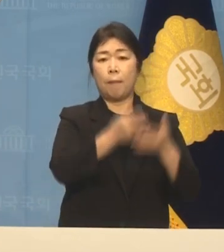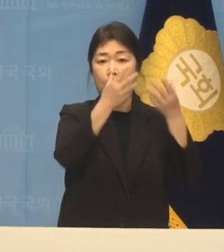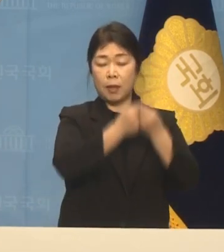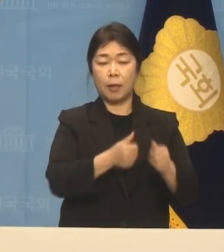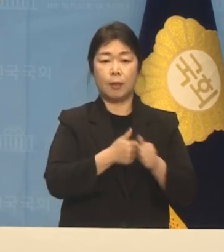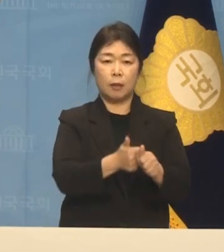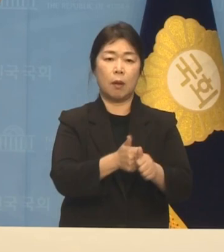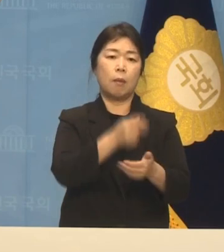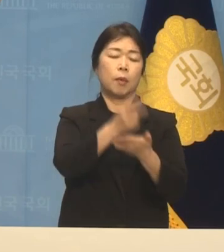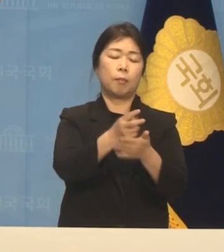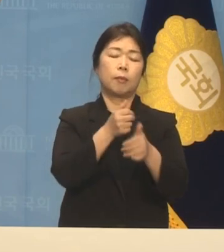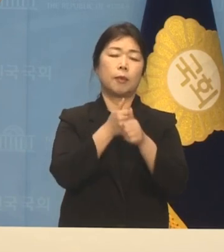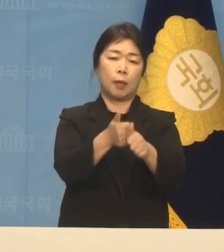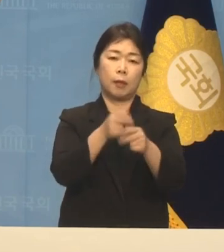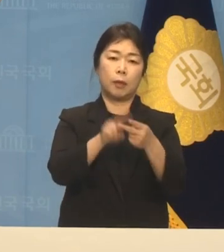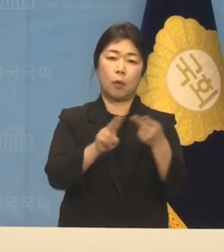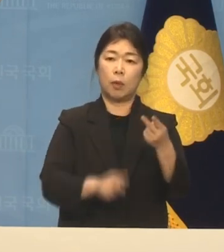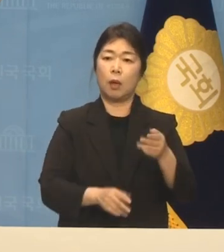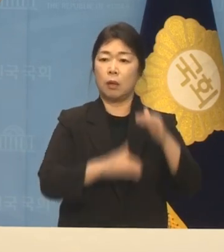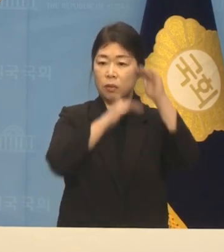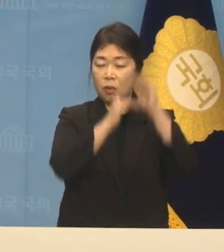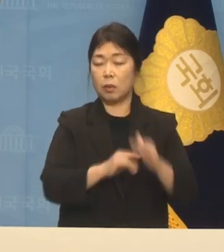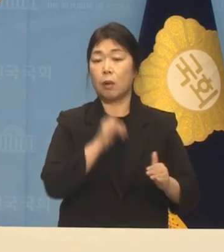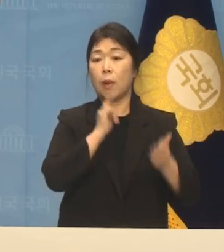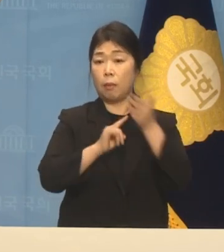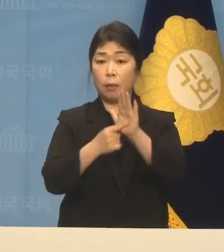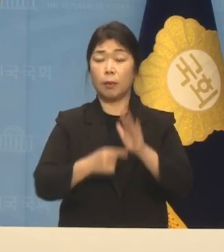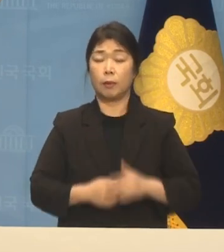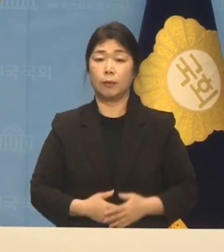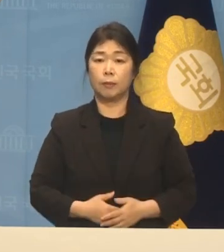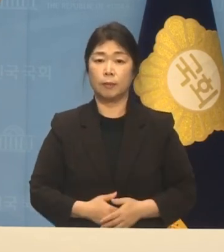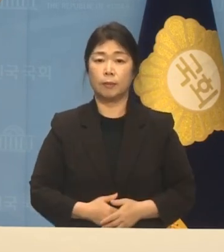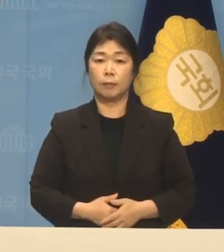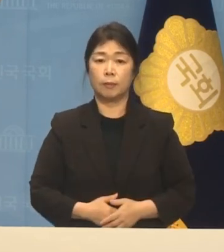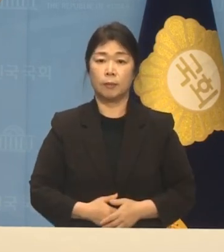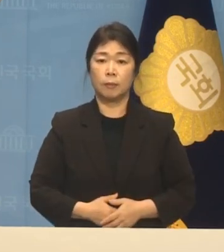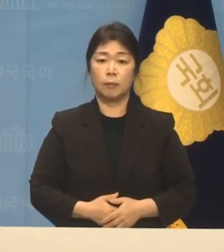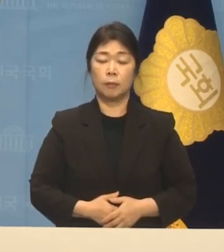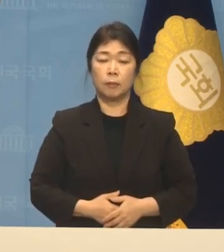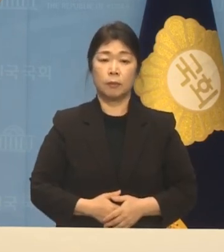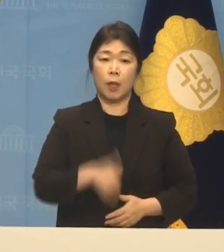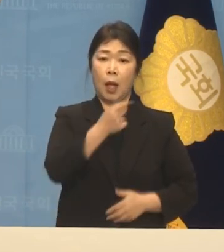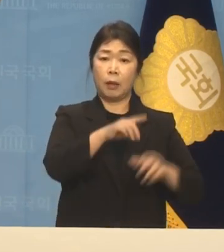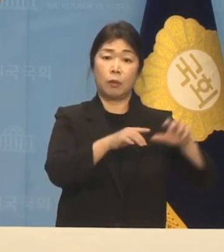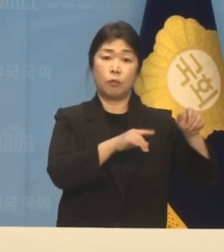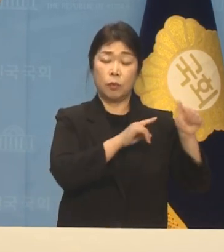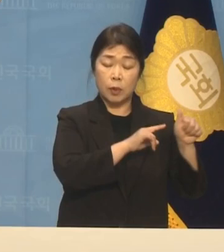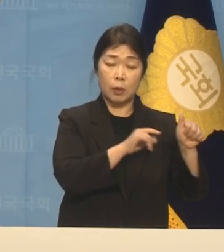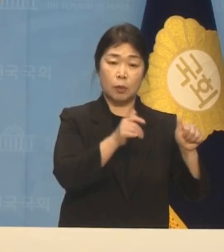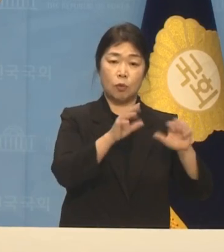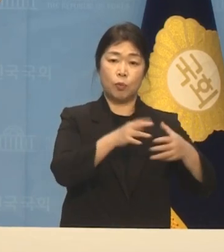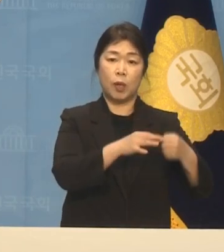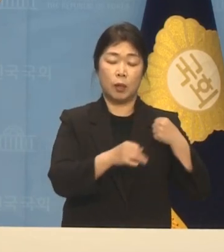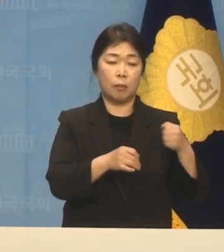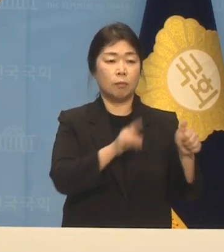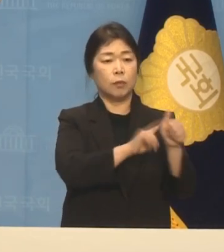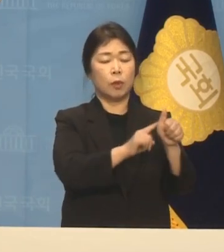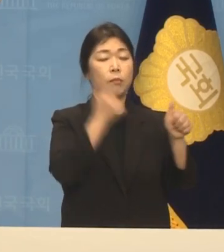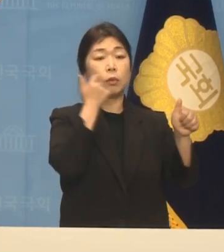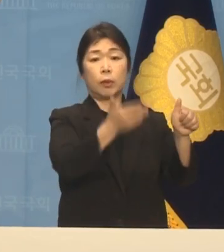따른 적법한 형사 절차라고 반박했습니다. 국민의힘 한동훈 위원장과 국민의힘 소속 의원들께